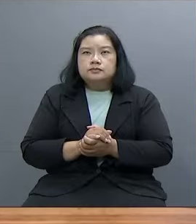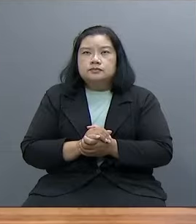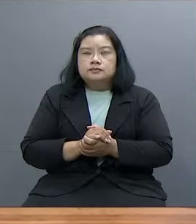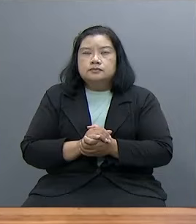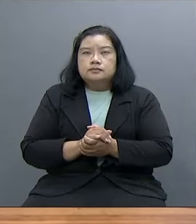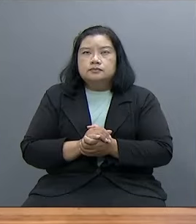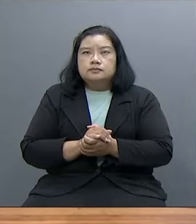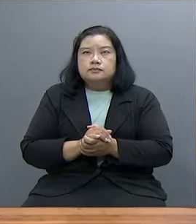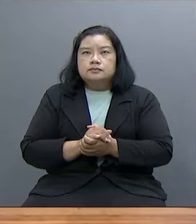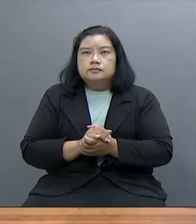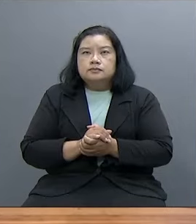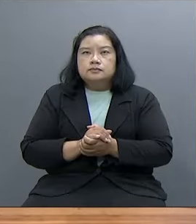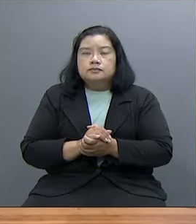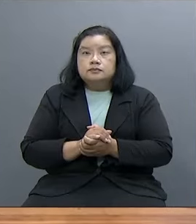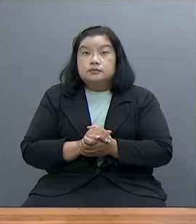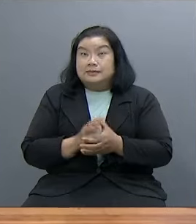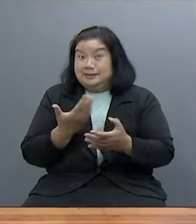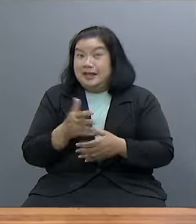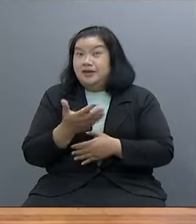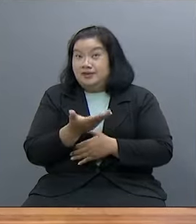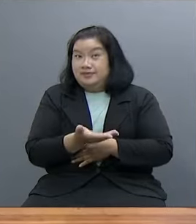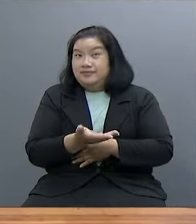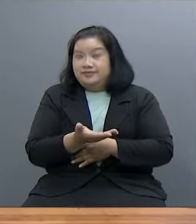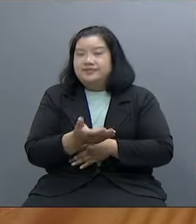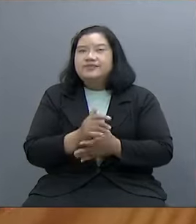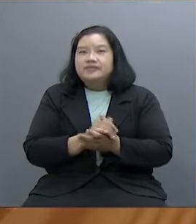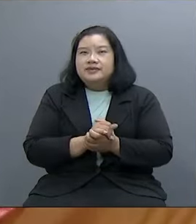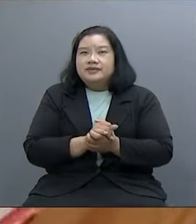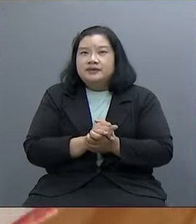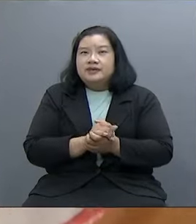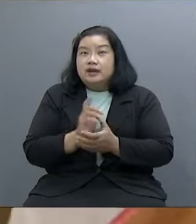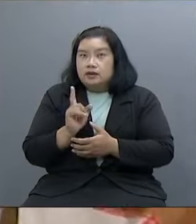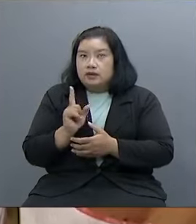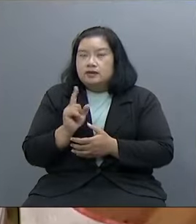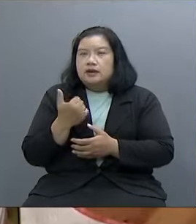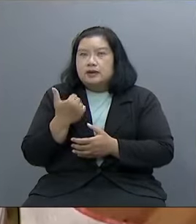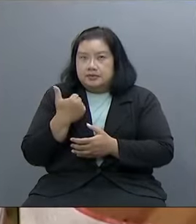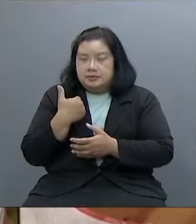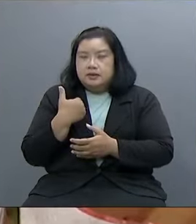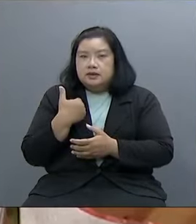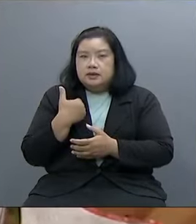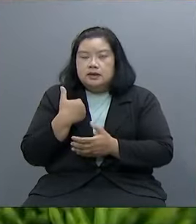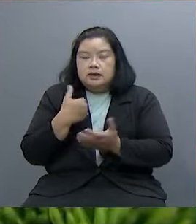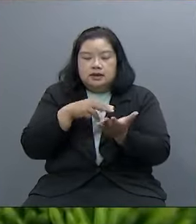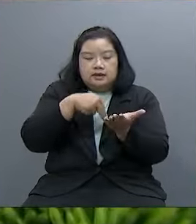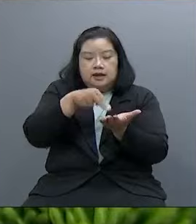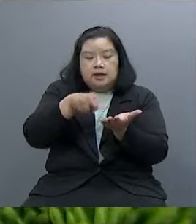หลังจากที่เราห่อขนมจีบเสร็จแล้วนะคะพี่แววจะทาน้ำมันกระเทียมเจียวเล็กน้อยค่ะ